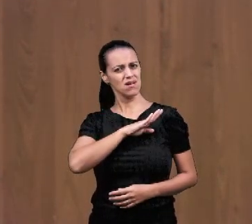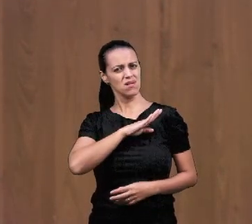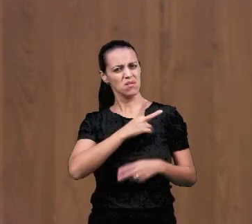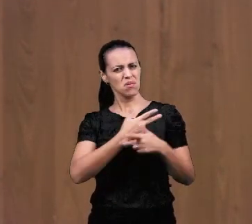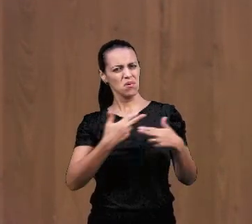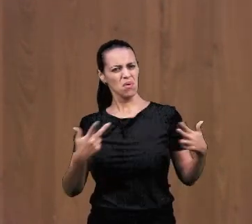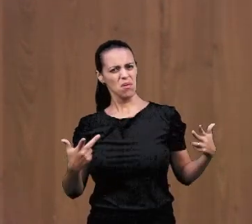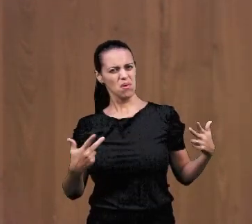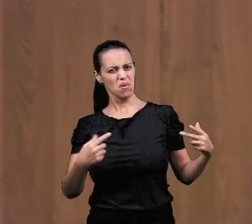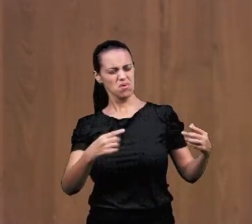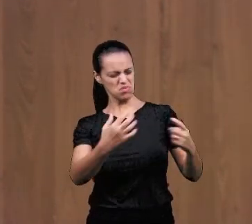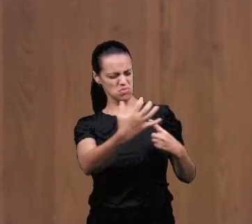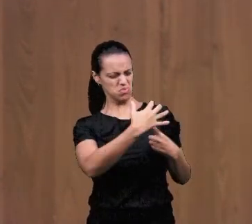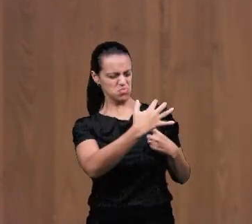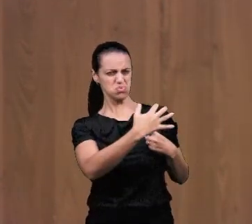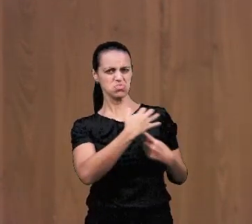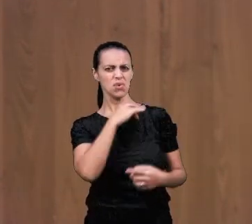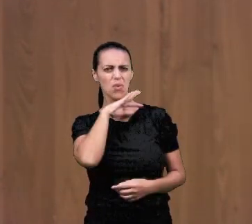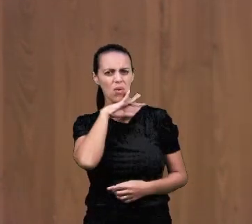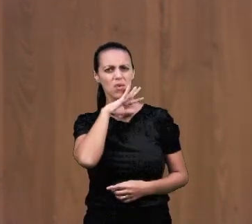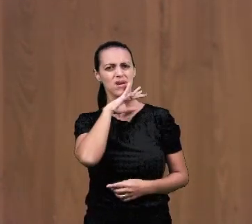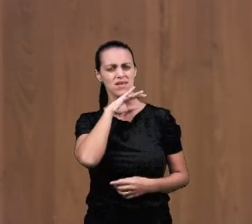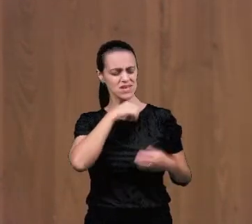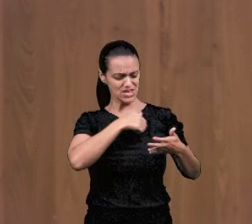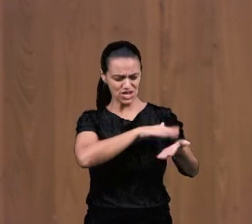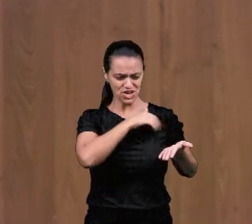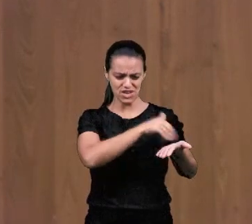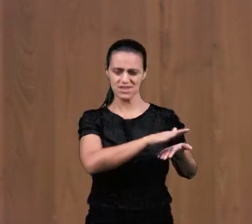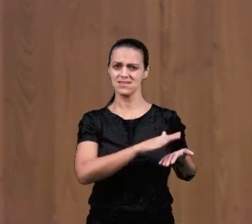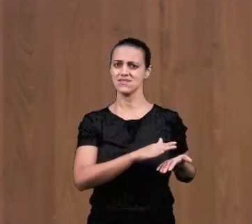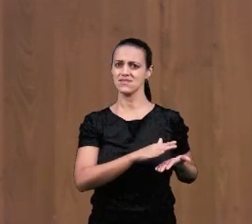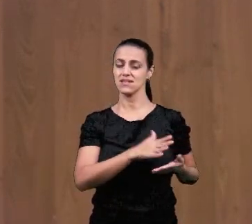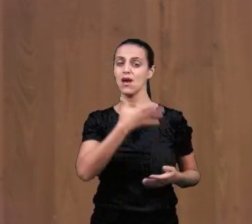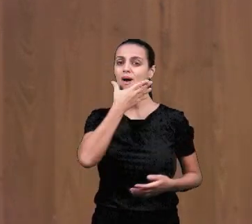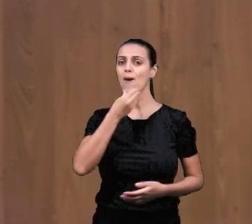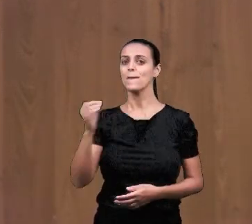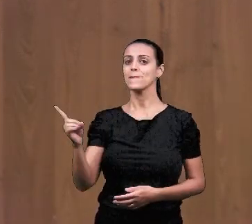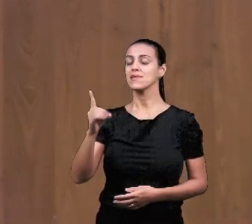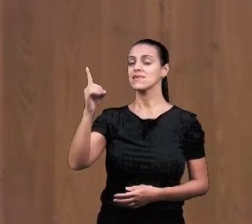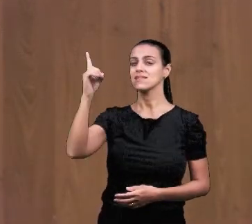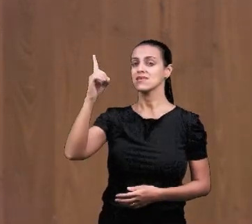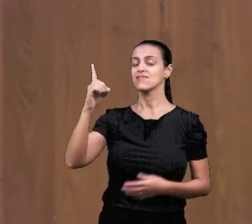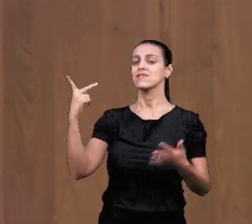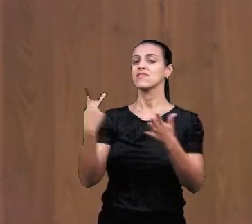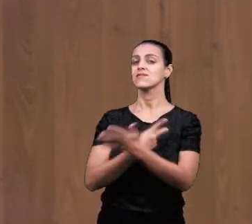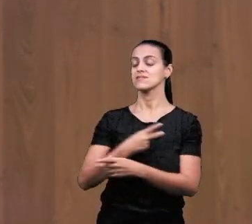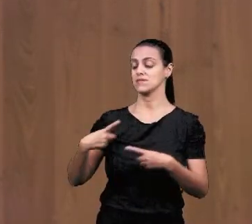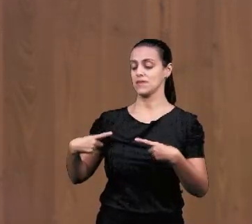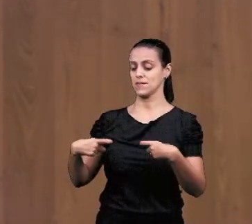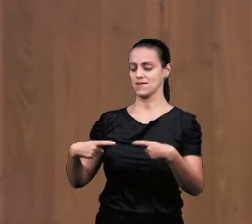voulons enlever la paix, notre joie de servir le Seigneur. David, il a fait une guerre contre les